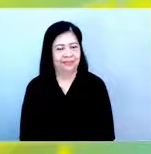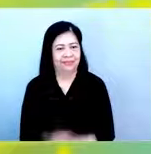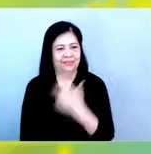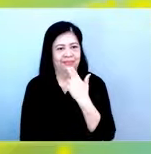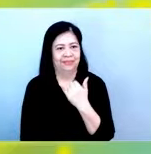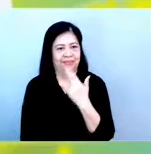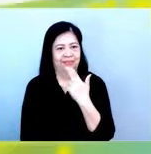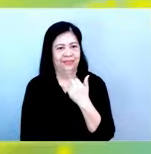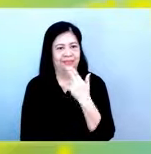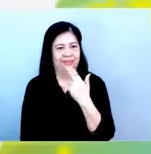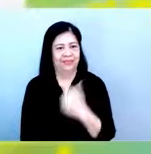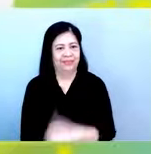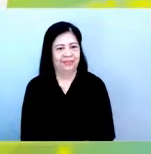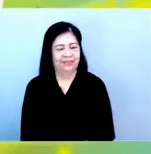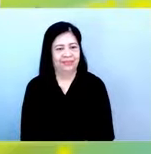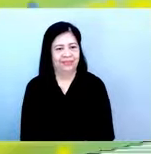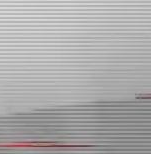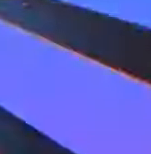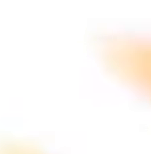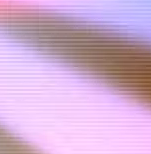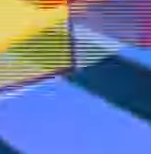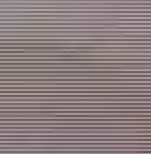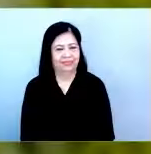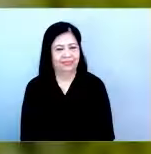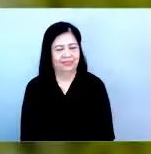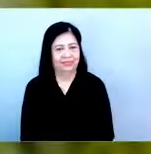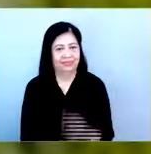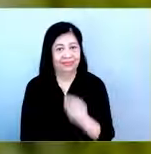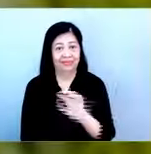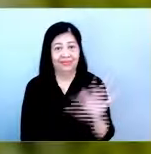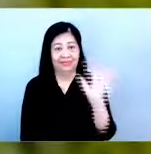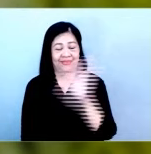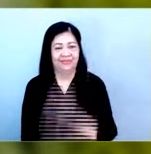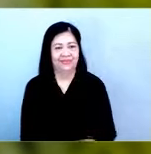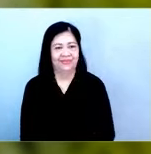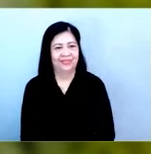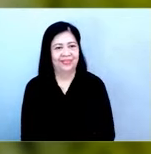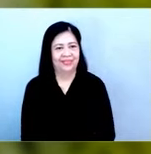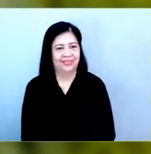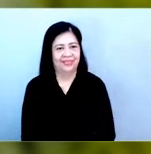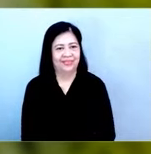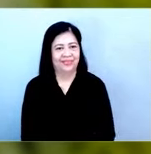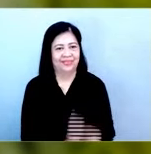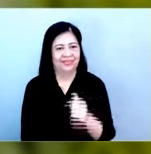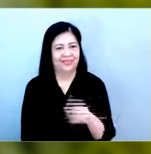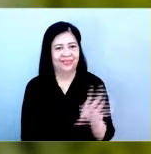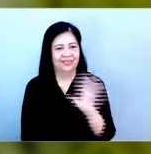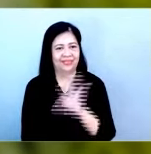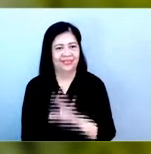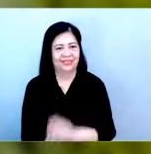cute. Nakakatuwa naman kayo po. Good morning. Good morning, kapatid. Big go,